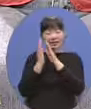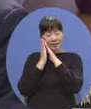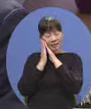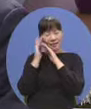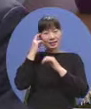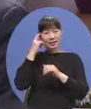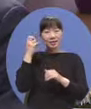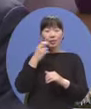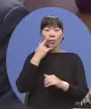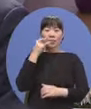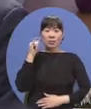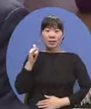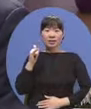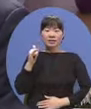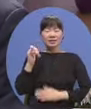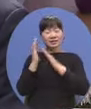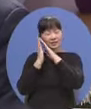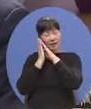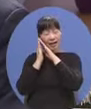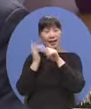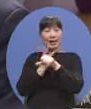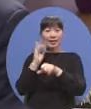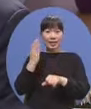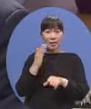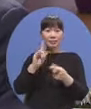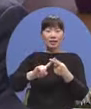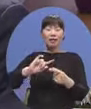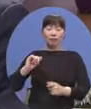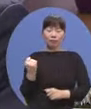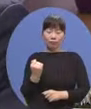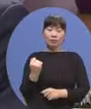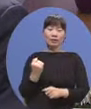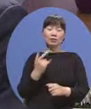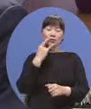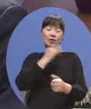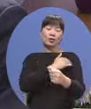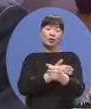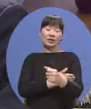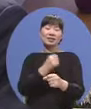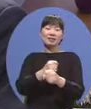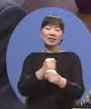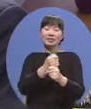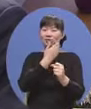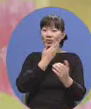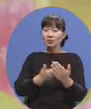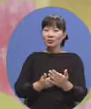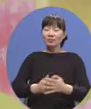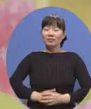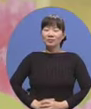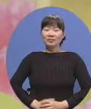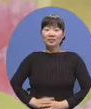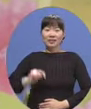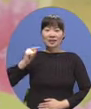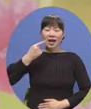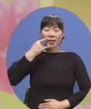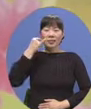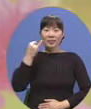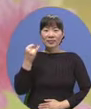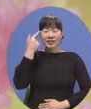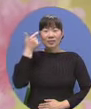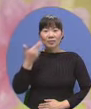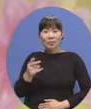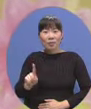인식하고 부모님이 자야 된다 그러면 그 말이 딱 먹혀들어가게 만드는 것이 사실 굉장히 중요하다는 이야기예요. 네. 저 다음 어머님 질문